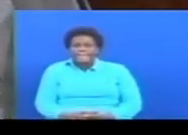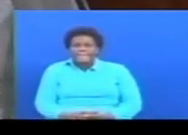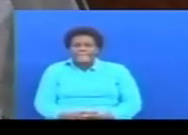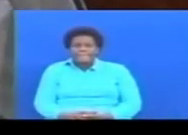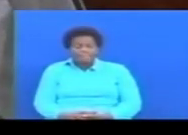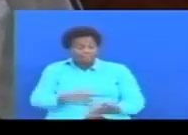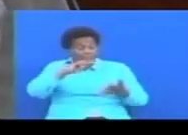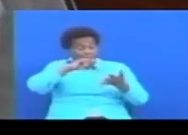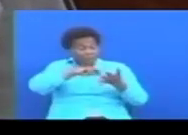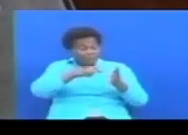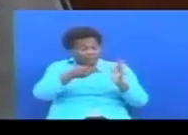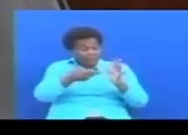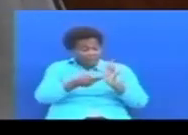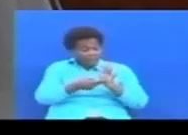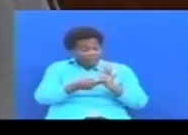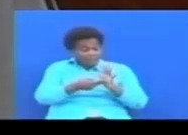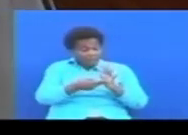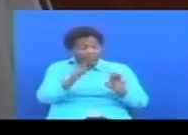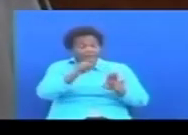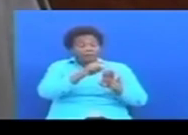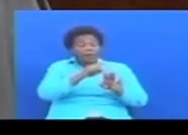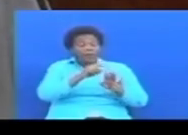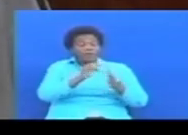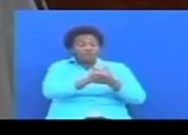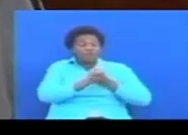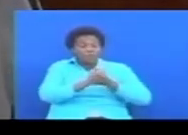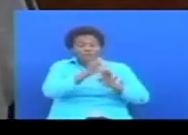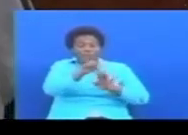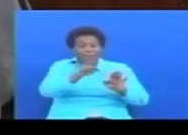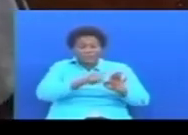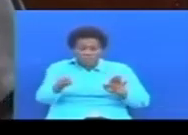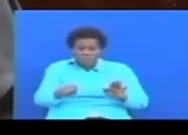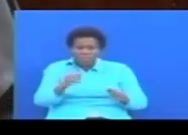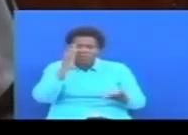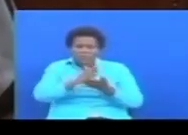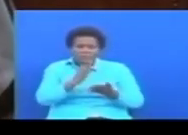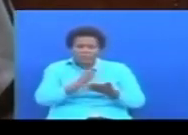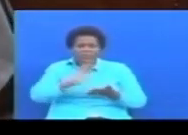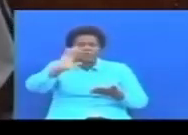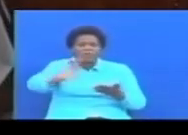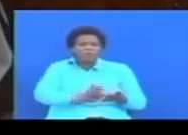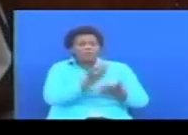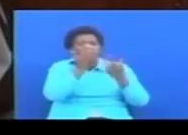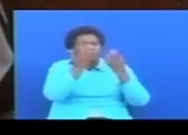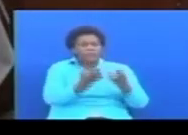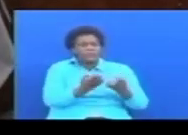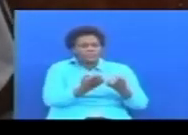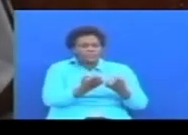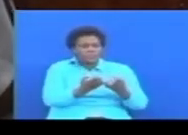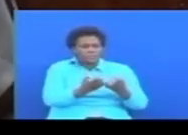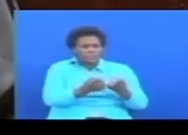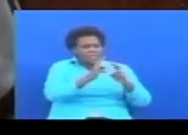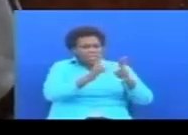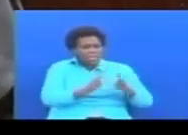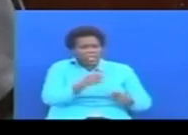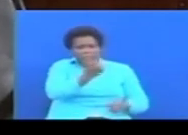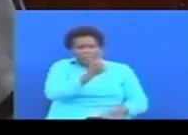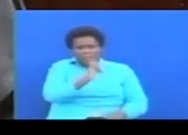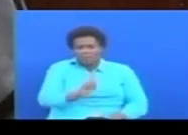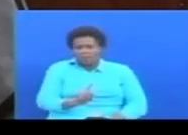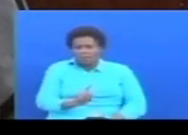mkakati wa East Africa Community ni kuhakikisha wanaondoa umaskini si kwa Kagera tu na mikoa mingine, na tatizo